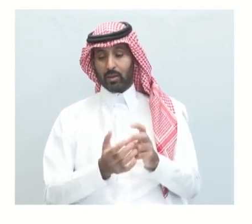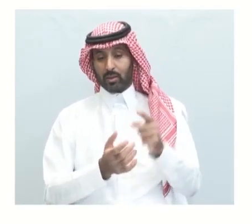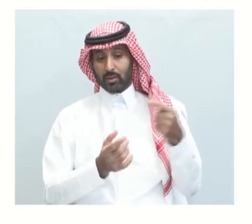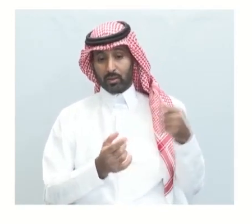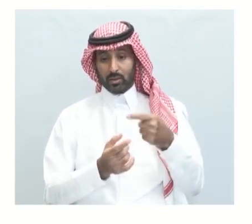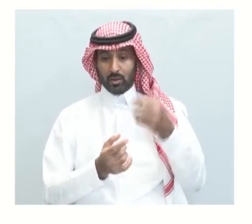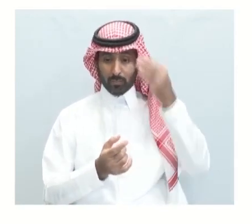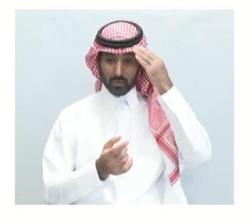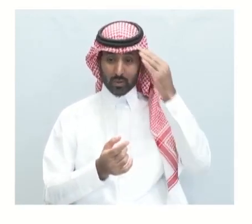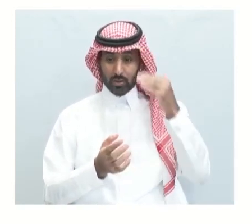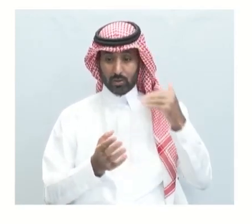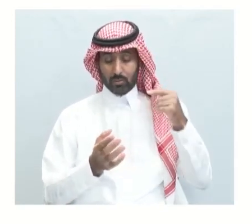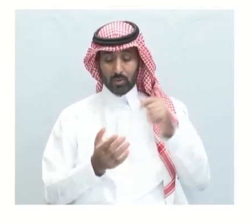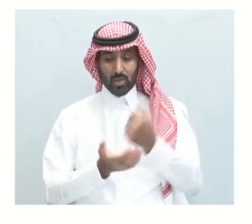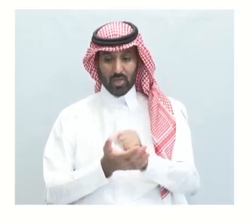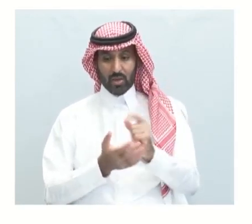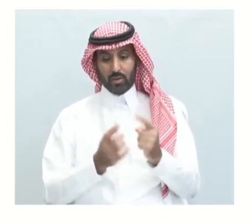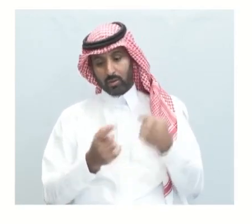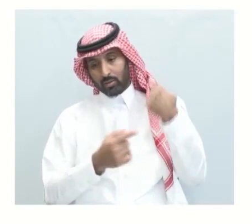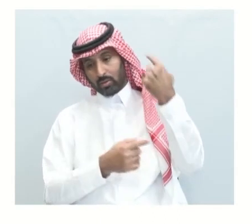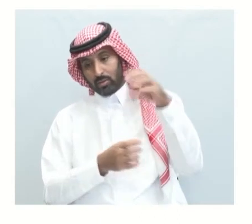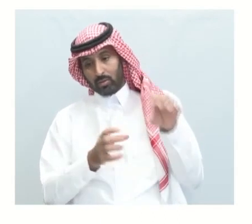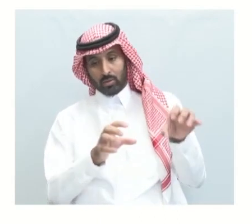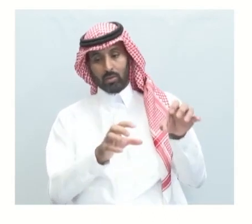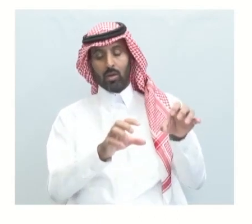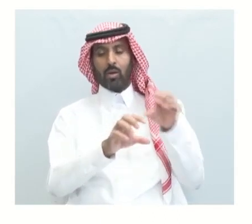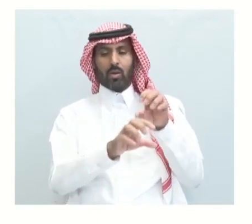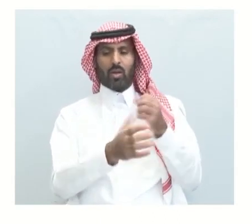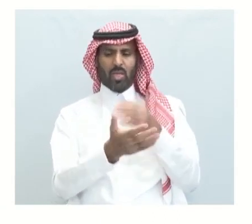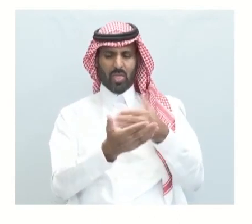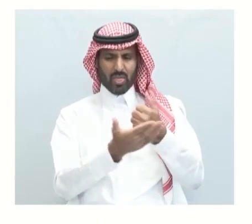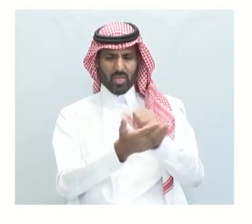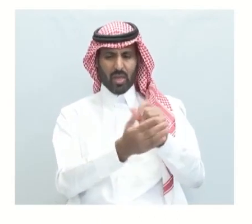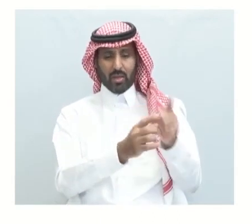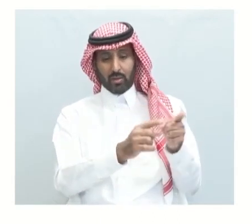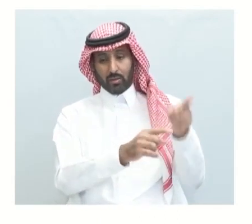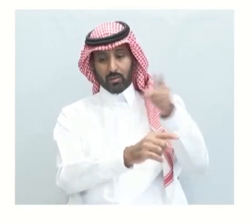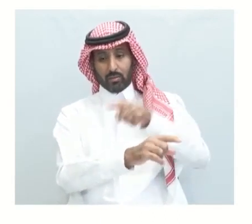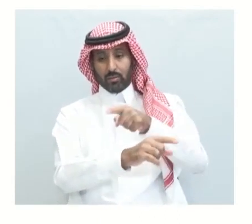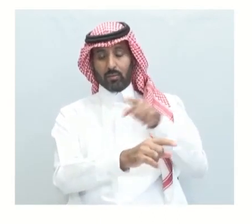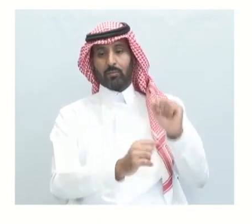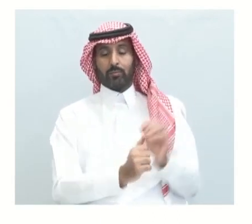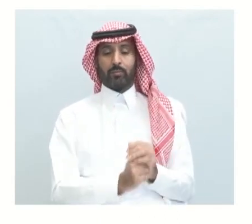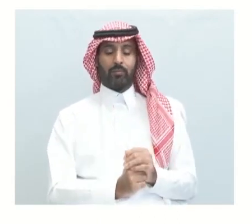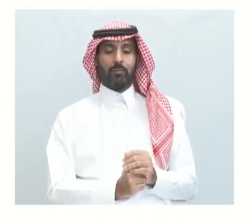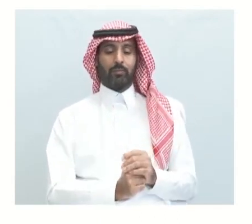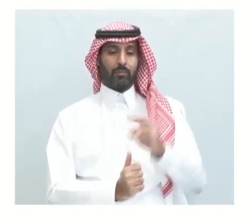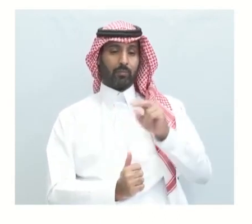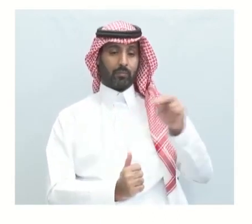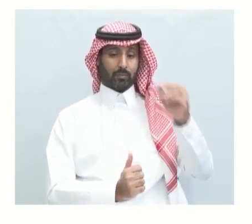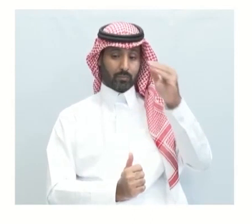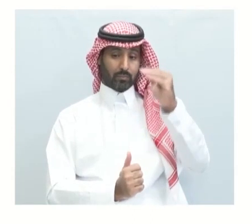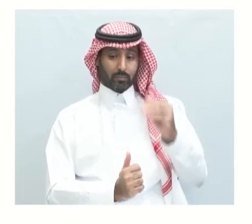مؤشر الراس الى العقده الثانيه علينا ان ننقله للعقده الثانيه بنفس الطريقه السابقه